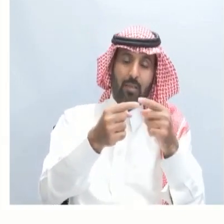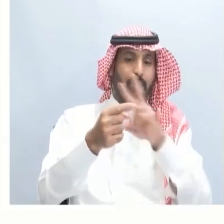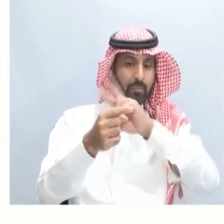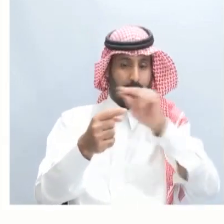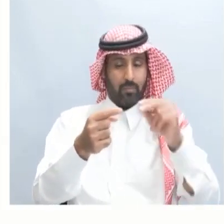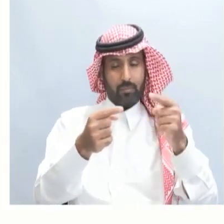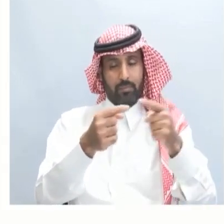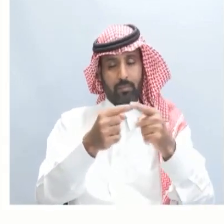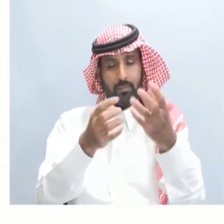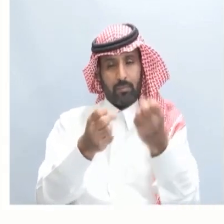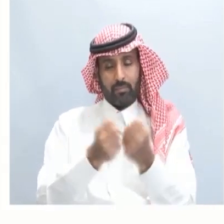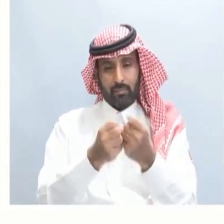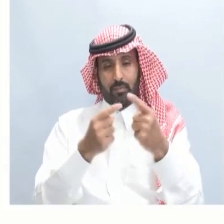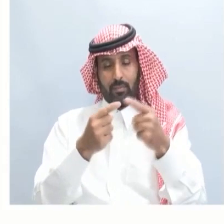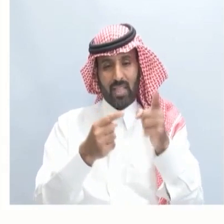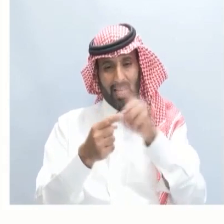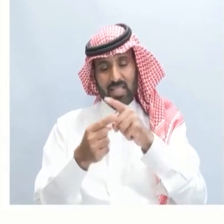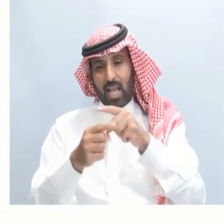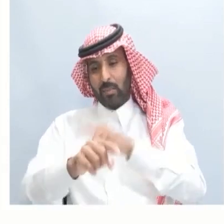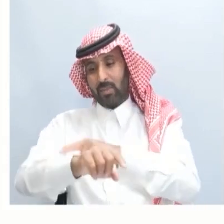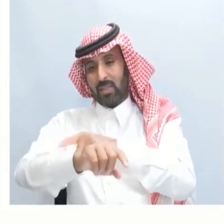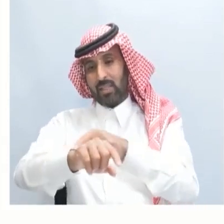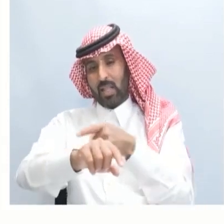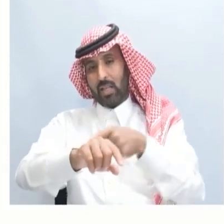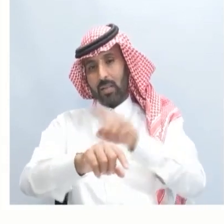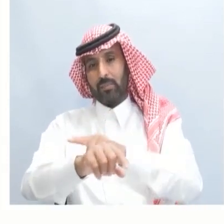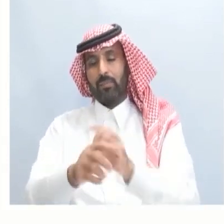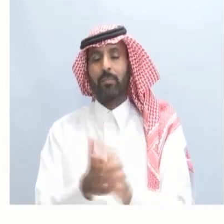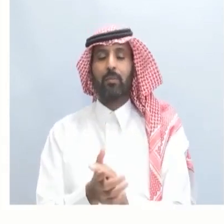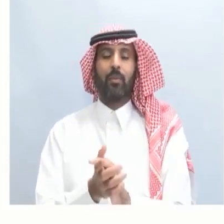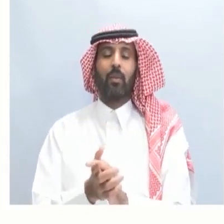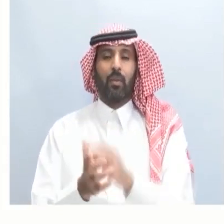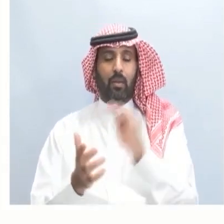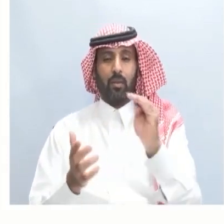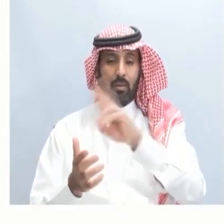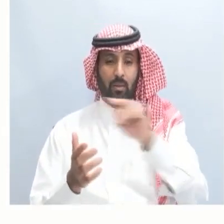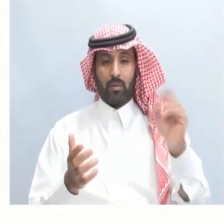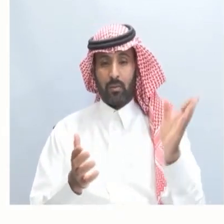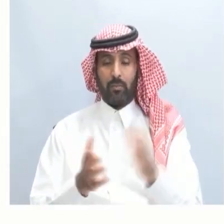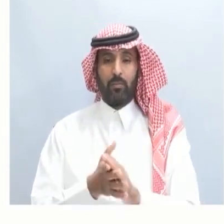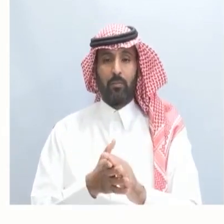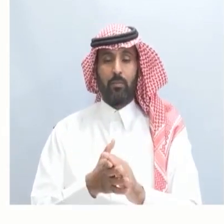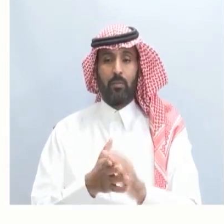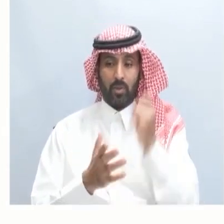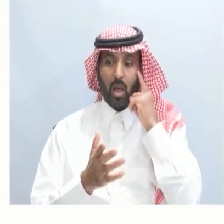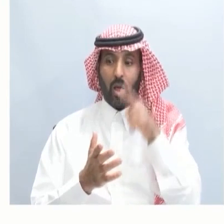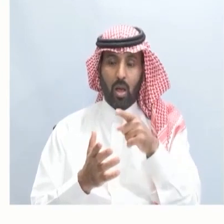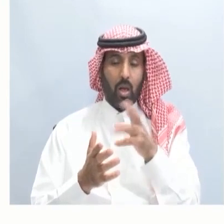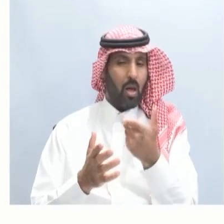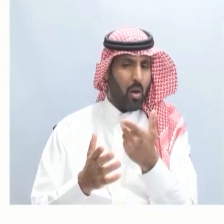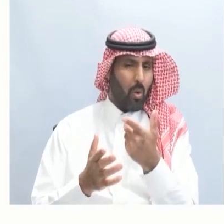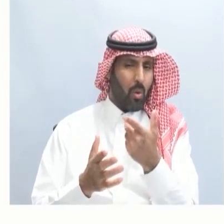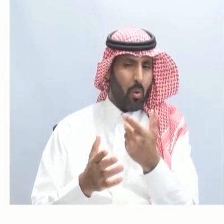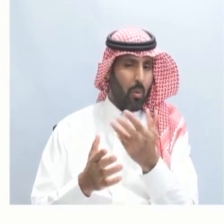العزوم عكس عقارب الساعه يعني هذه العباره لابد ان تساوي هذه العباره قد تستغرب هذه العباره